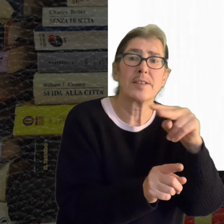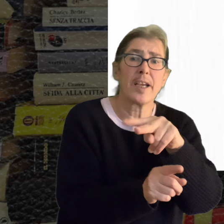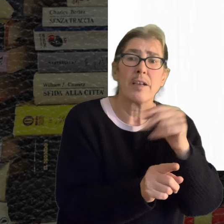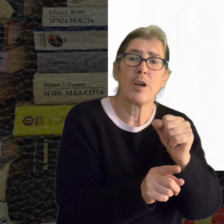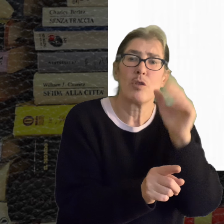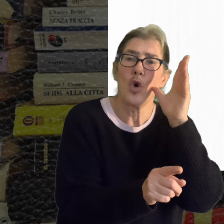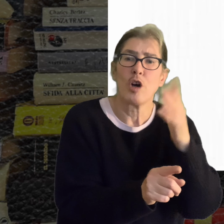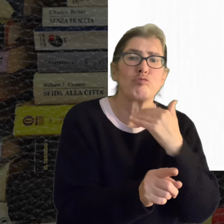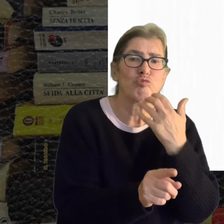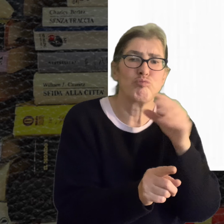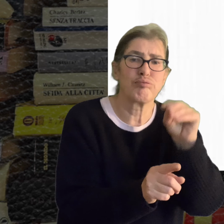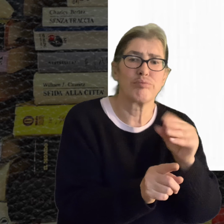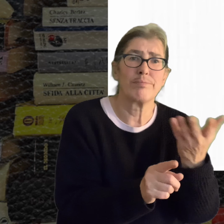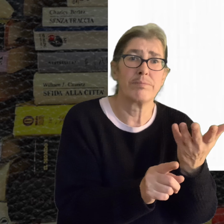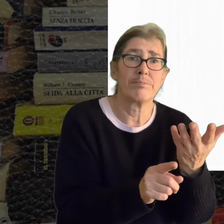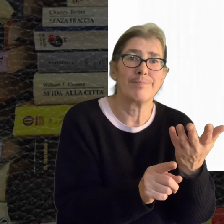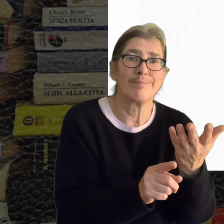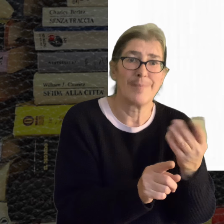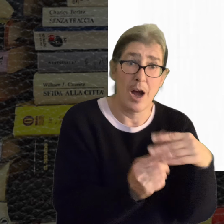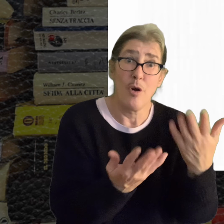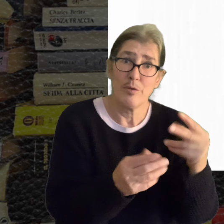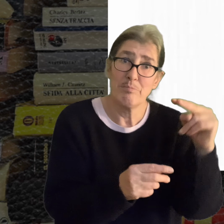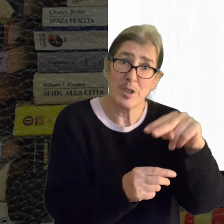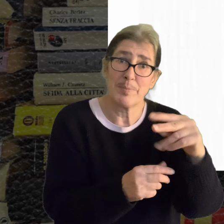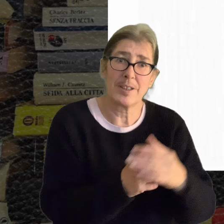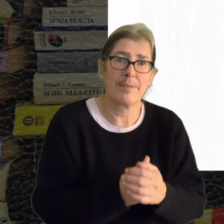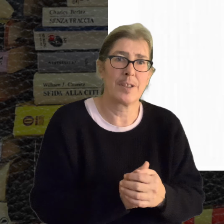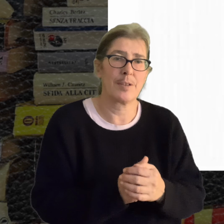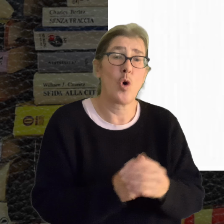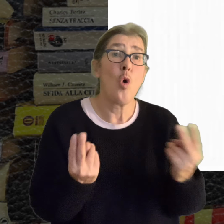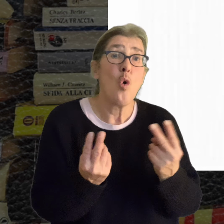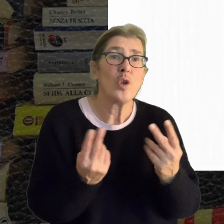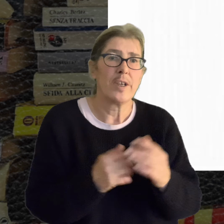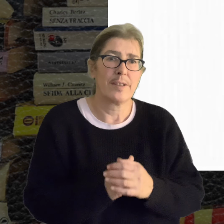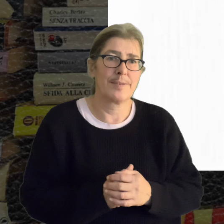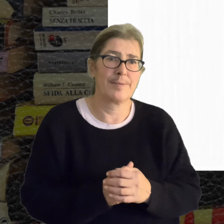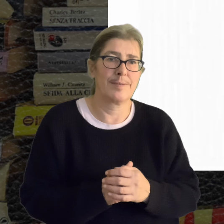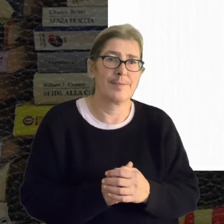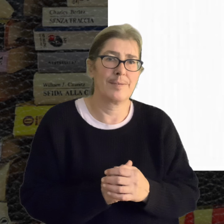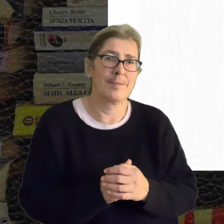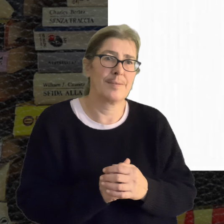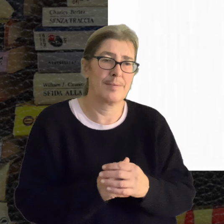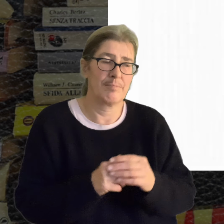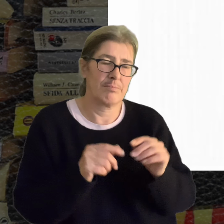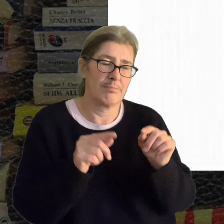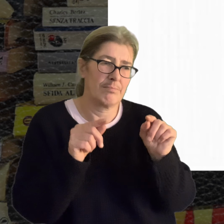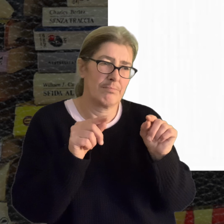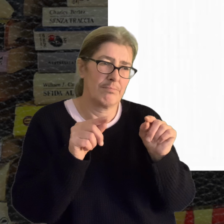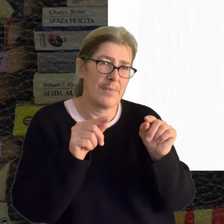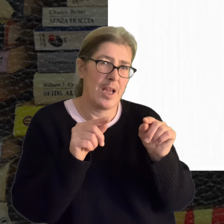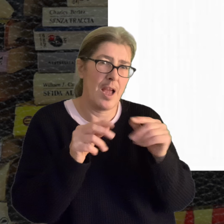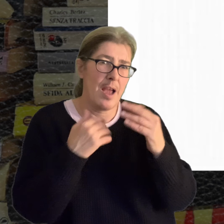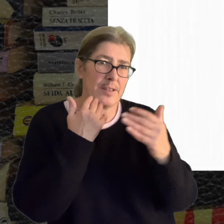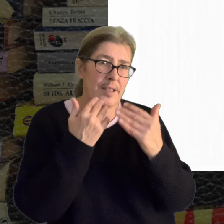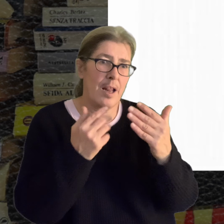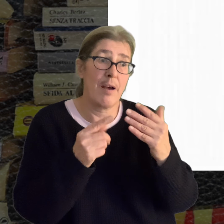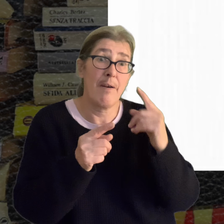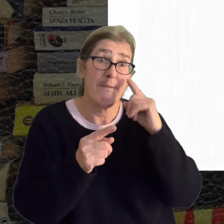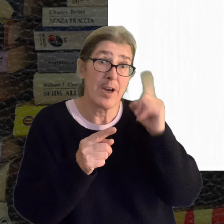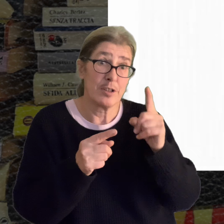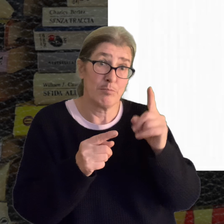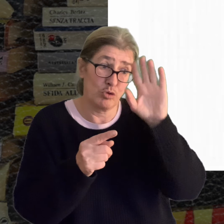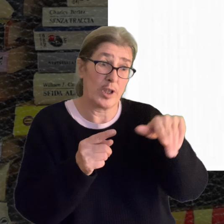kann oder hören kann das wäre auch eine Form der Perspektive oder weiß der Erzähler Bescheid über